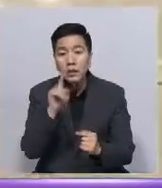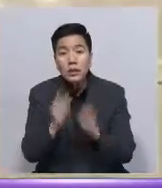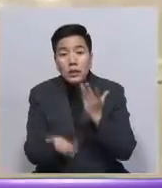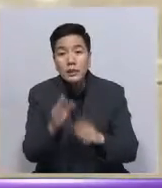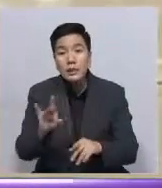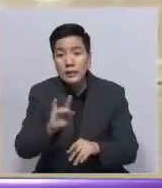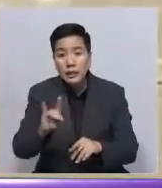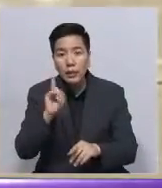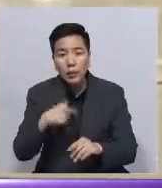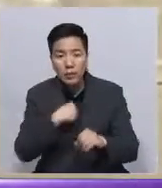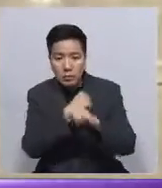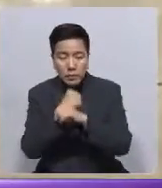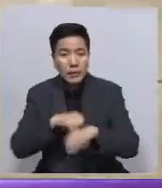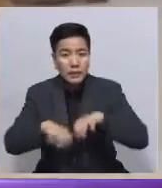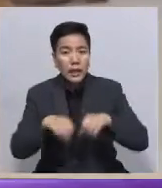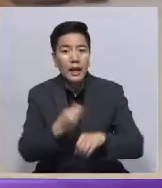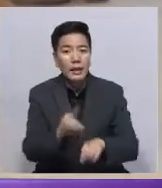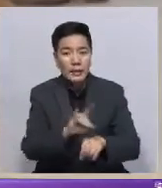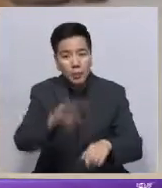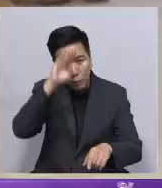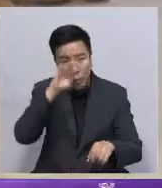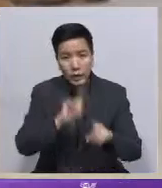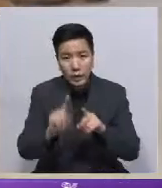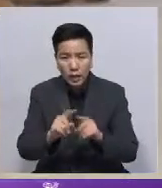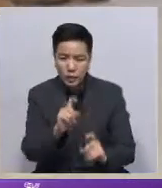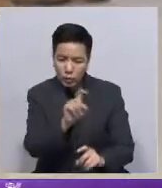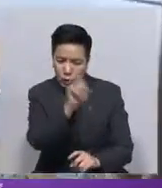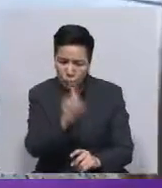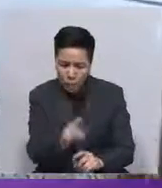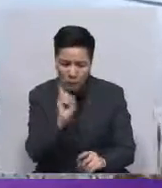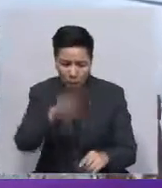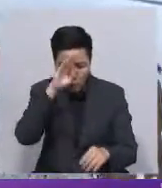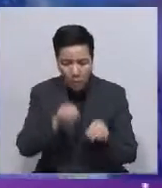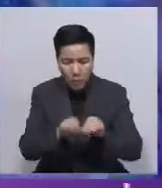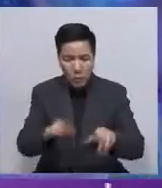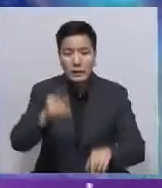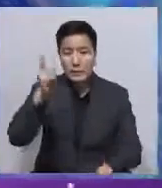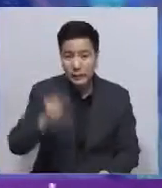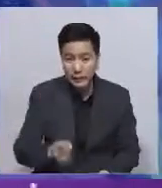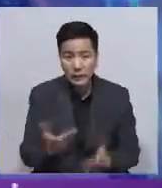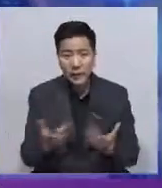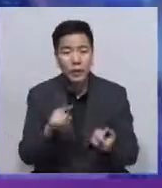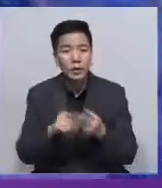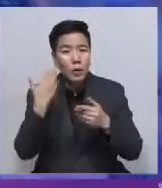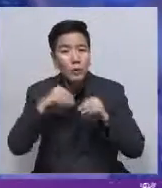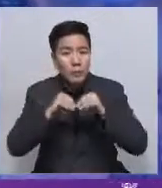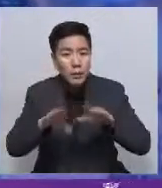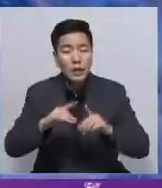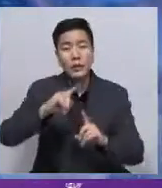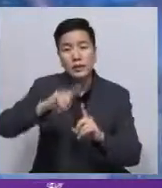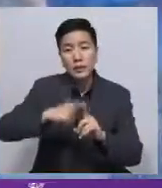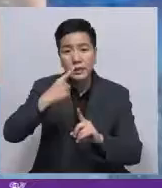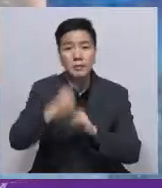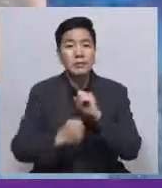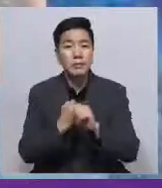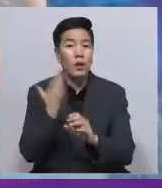ตวแพทย์เฝ้าระวังและสามารถดำเนินการกับสัตว์ที่ป่วยหรือสงสัยว่าเป็นพาหะของโรคระบาดได้ทันทีที่ได้ประกาศไว้ตั้งแต่เดือนมก